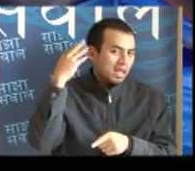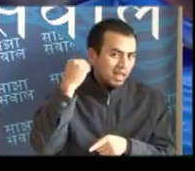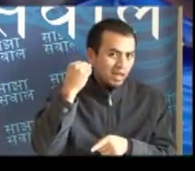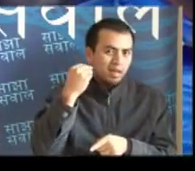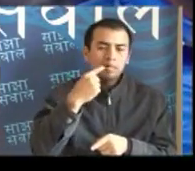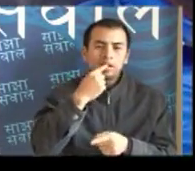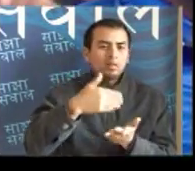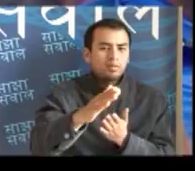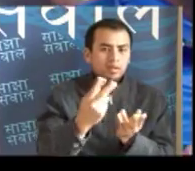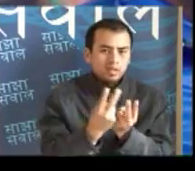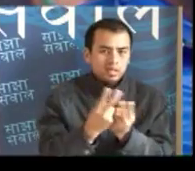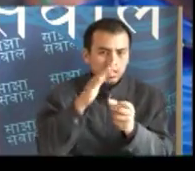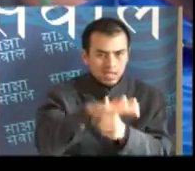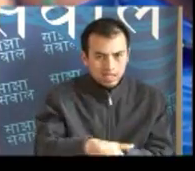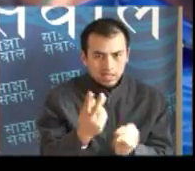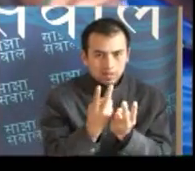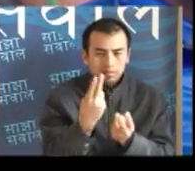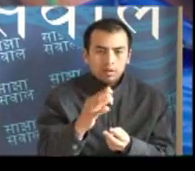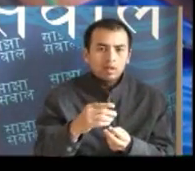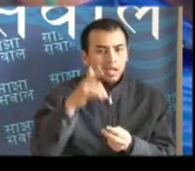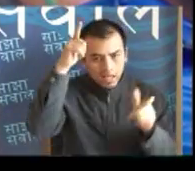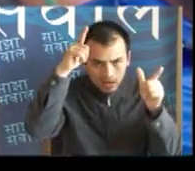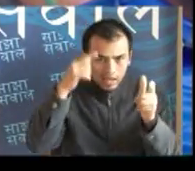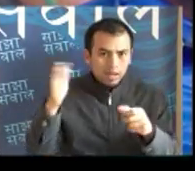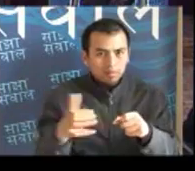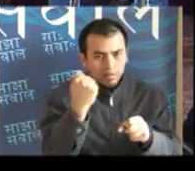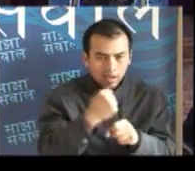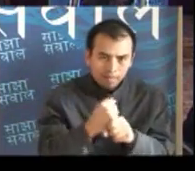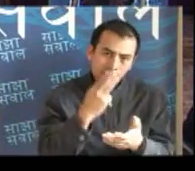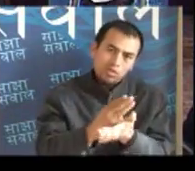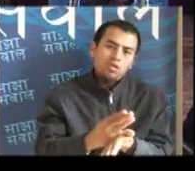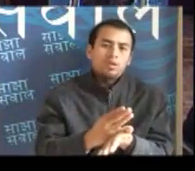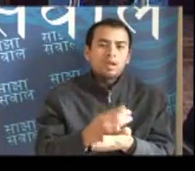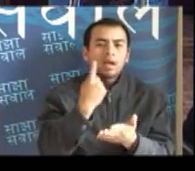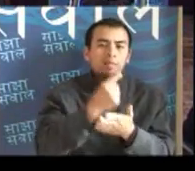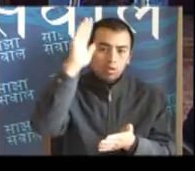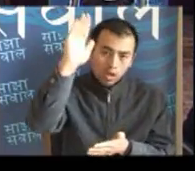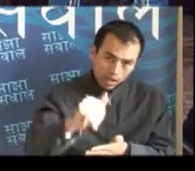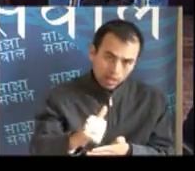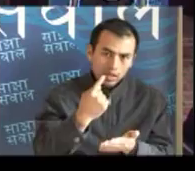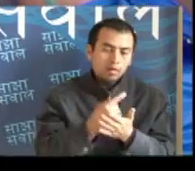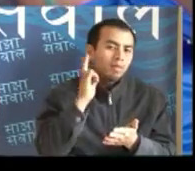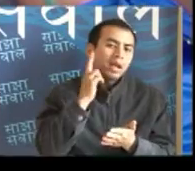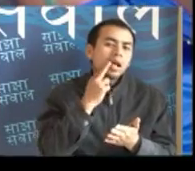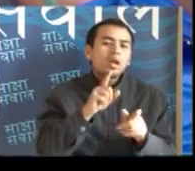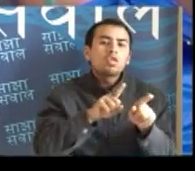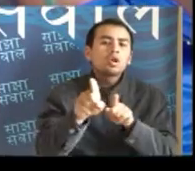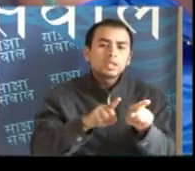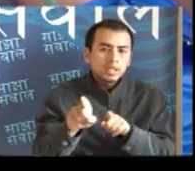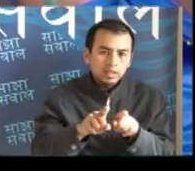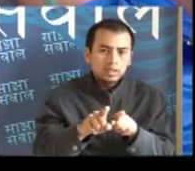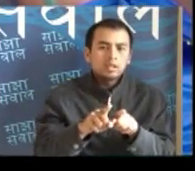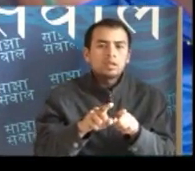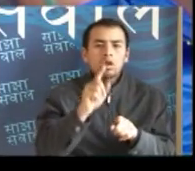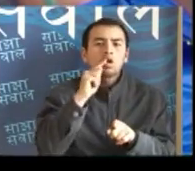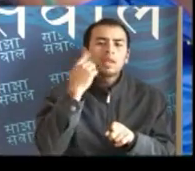रहेछ भनेर हेला गरेँ। त्यसपछि मलाई गाई चलाउने काम मात्र लगाइयो। पछि काठमाडौँ आएँ, काठमाडौँको बैरा बालक स्कुल